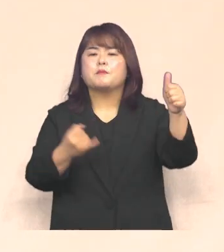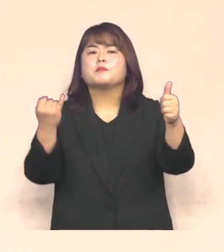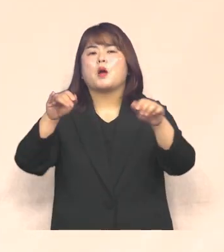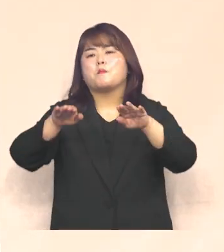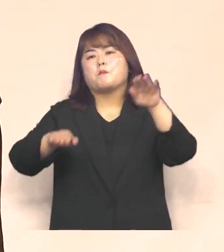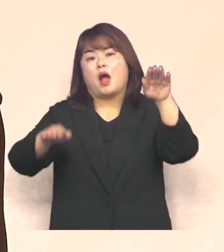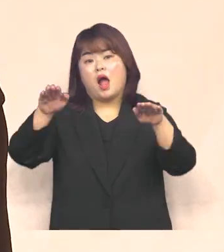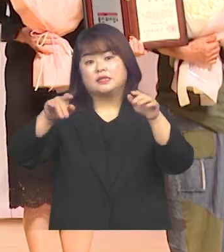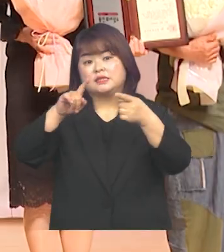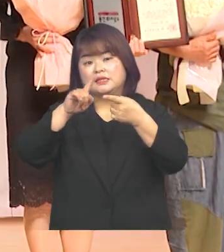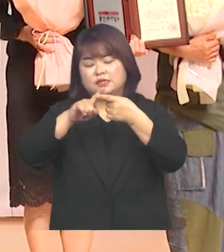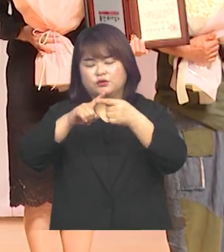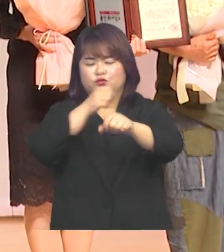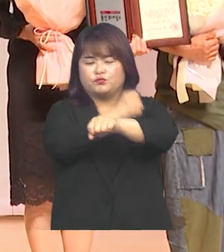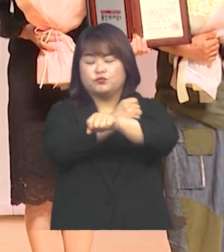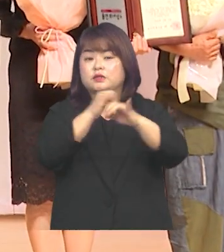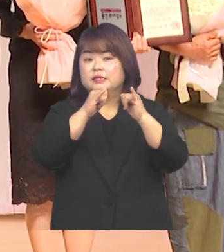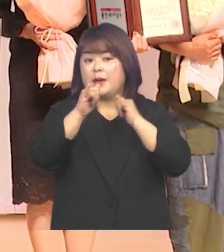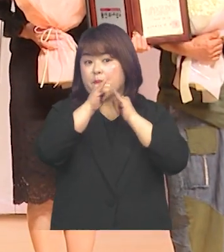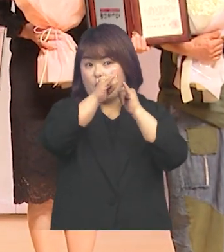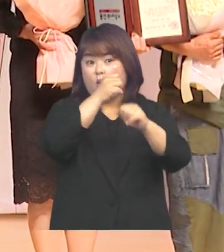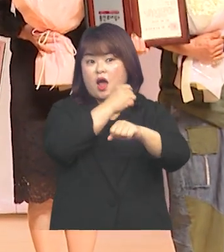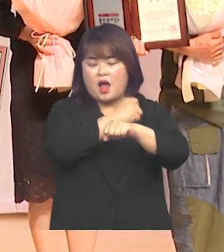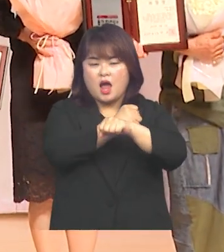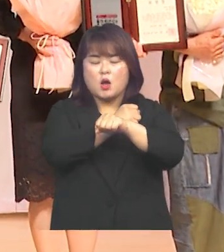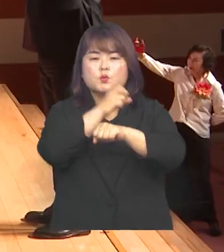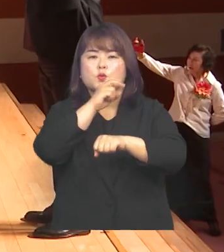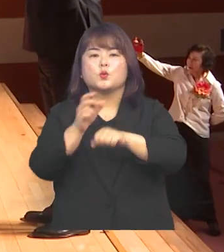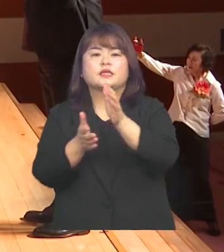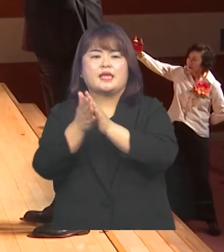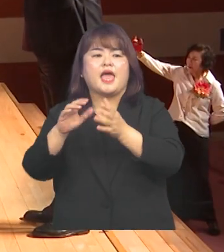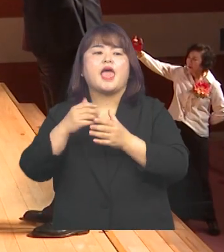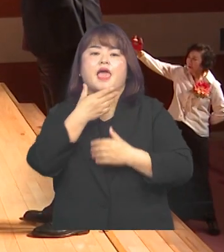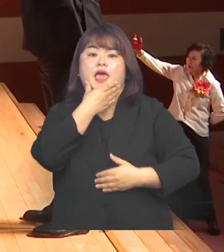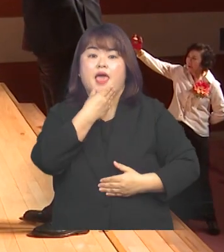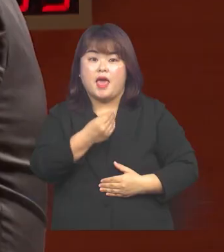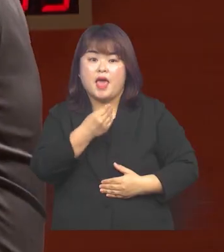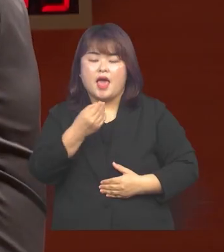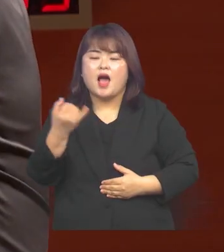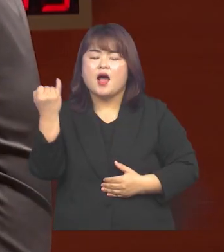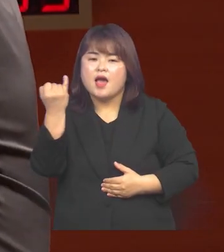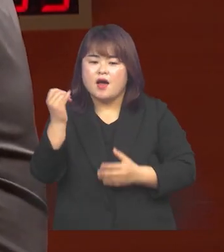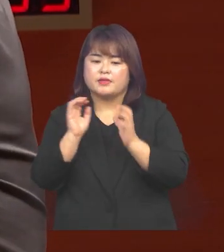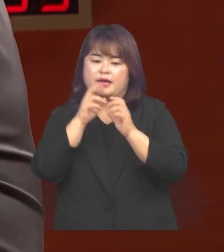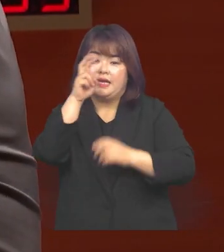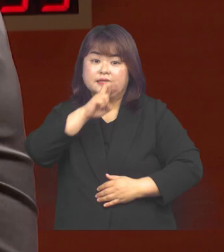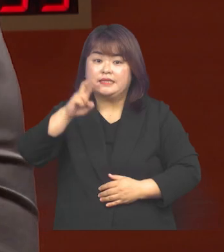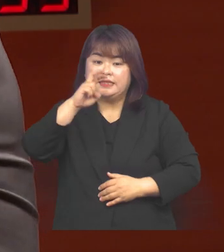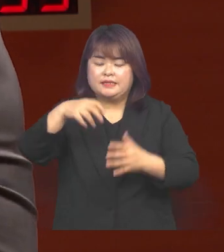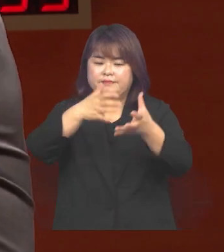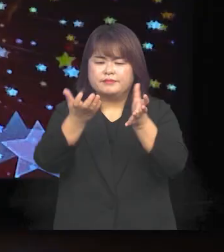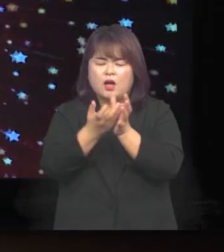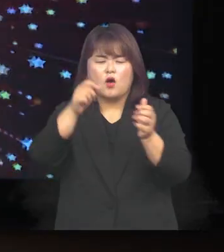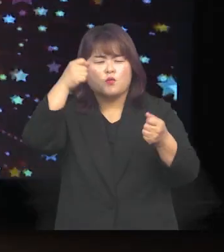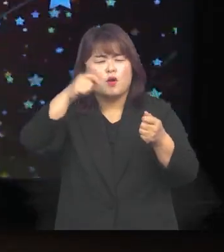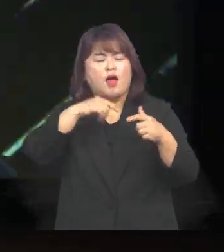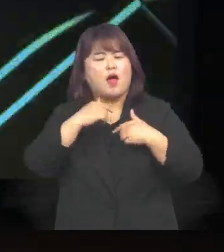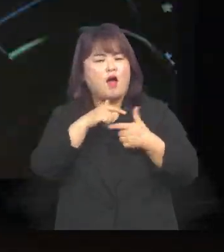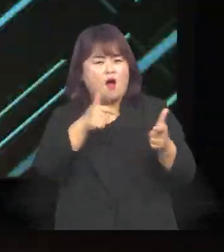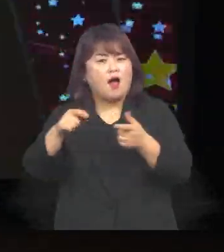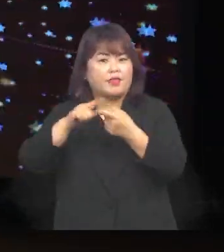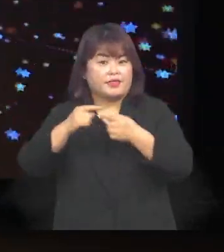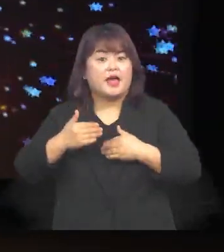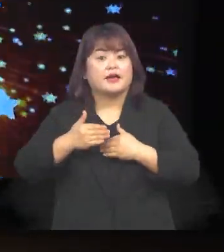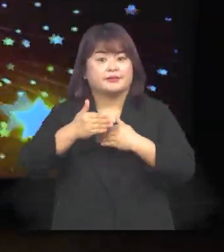행사에는 양성평등 문화에 기여한 유공자에 대한 표창과 용인시 행복한 여성 합창단과 미디어 퍼포먼스 등